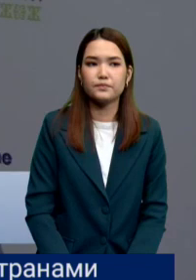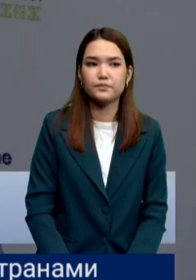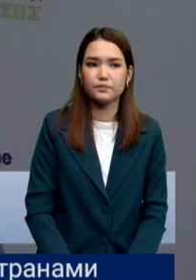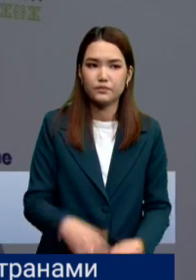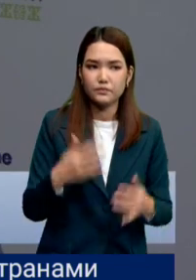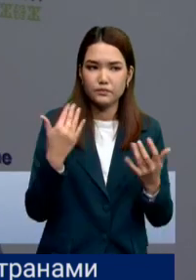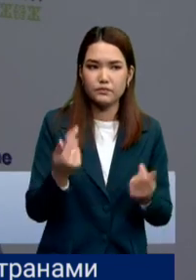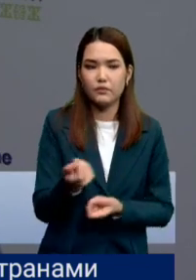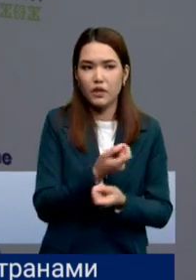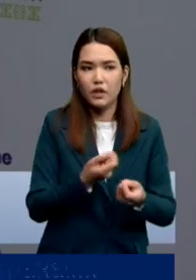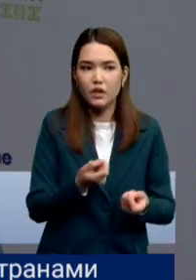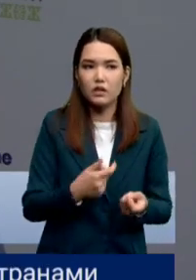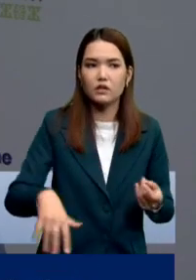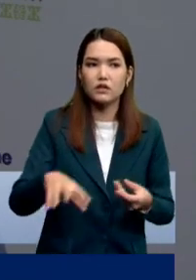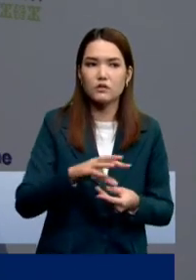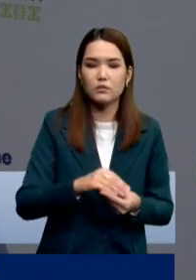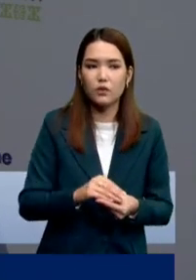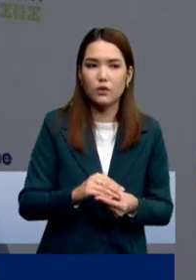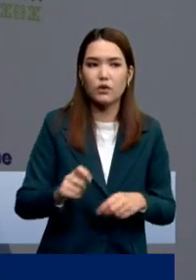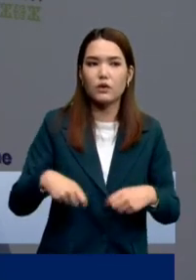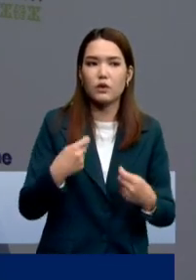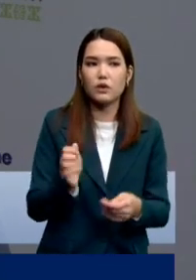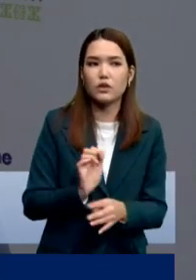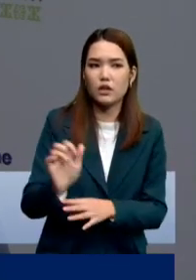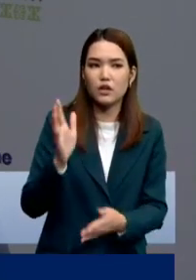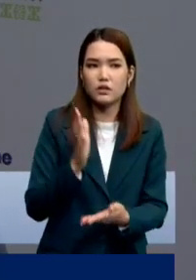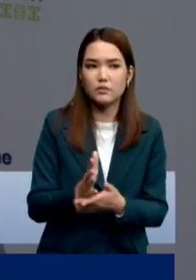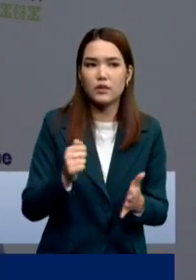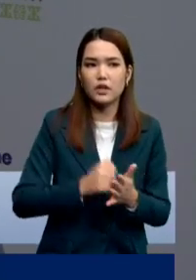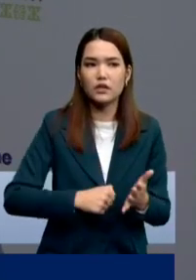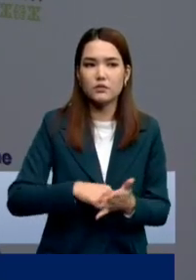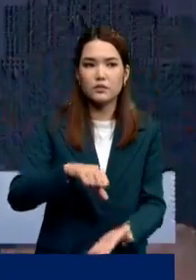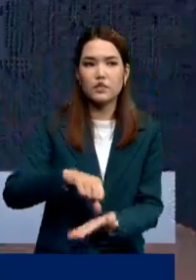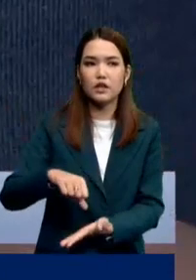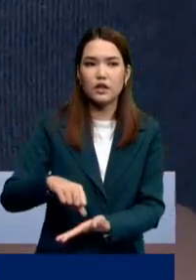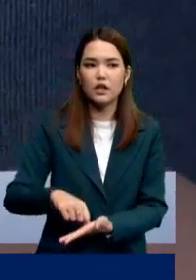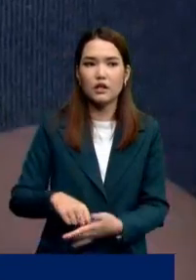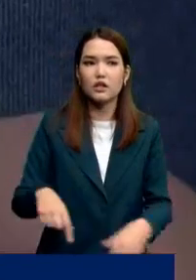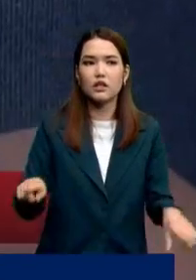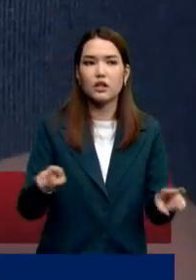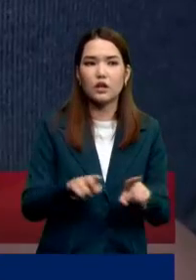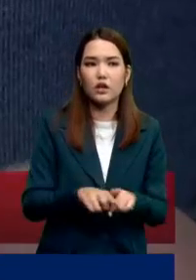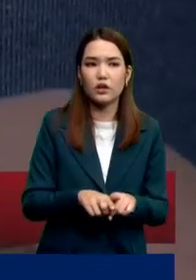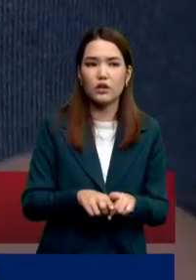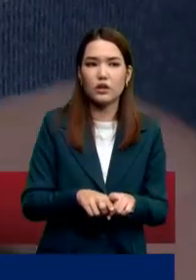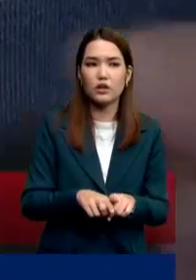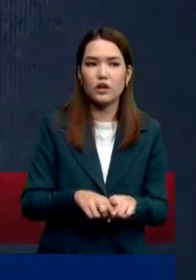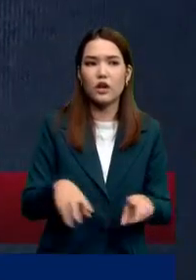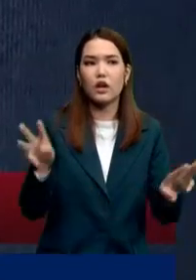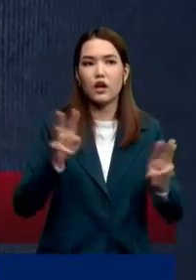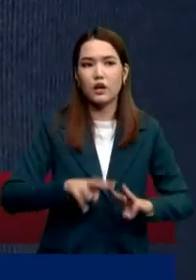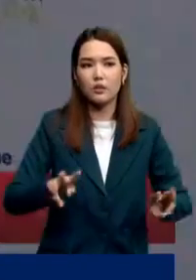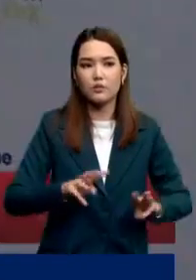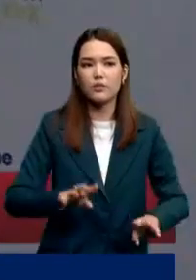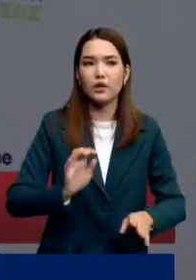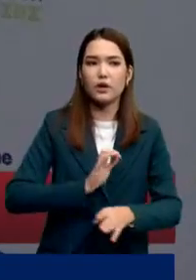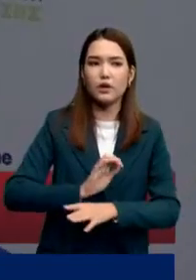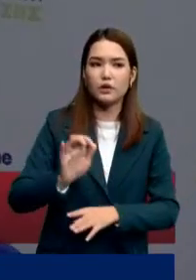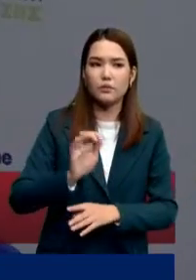asosiasiyanın atınan prezidentke de hat jazdık, hükümetke de hat jazdık, biz infrakurulum ministerliğine de hat jazdık.